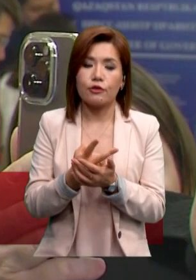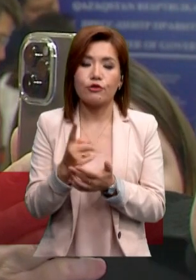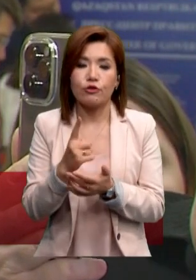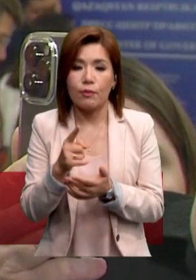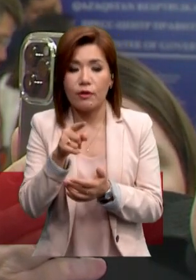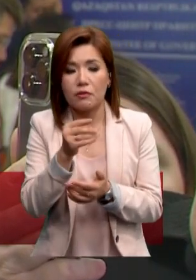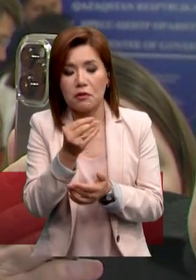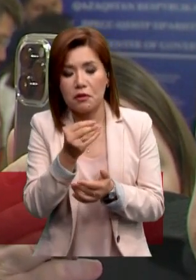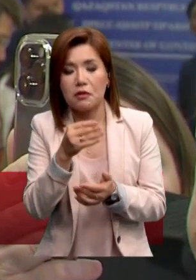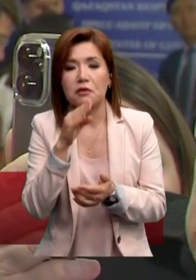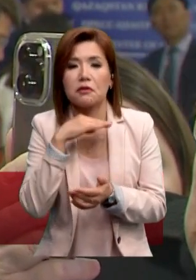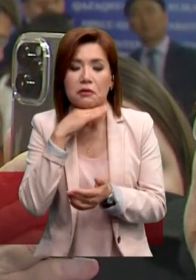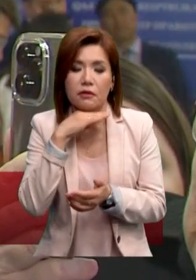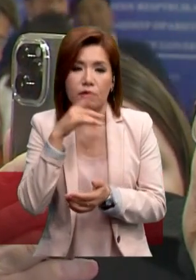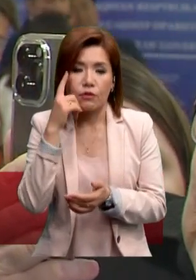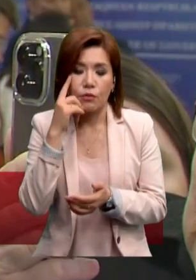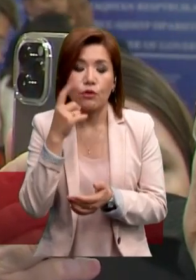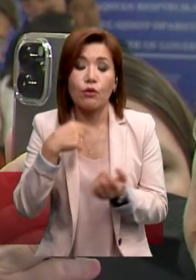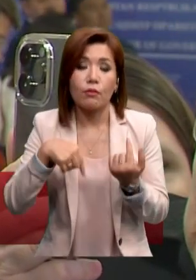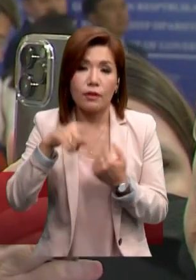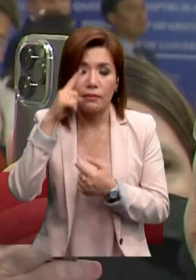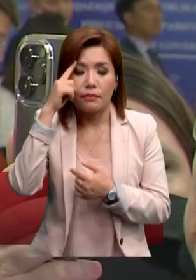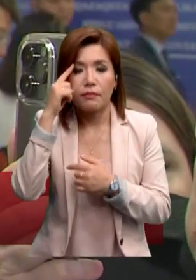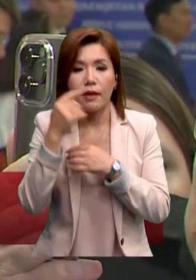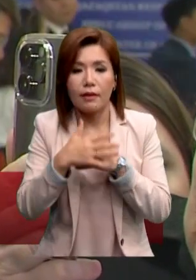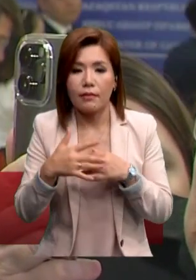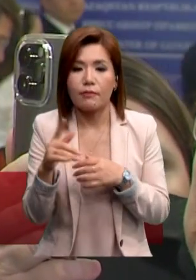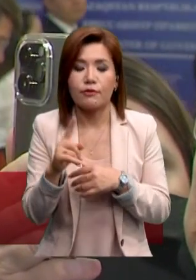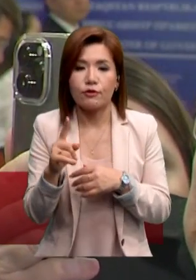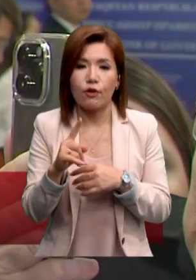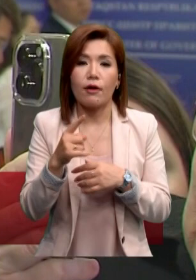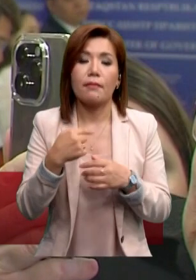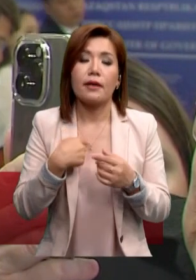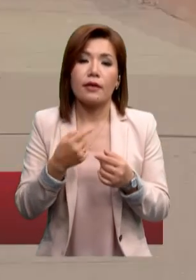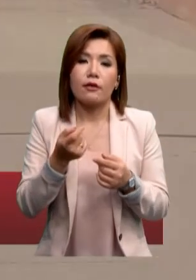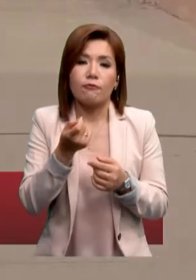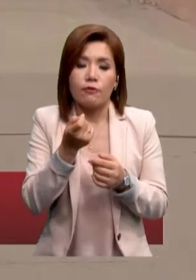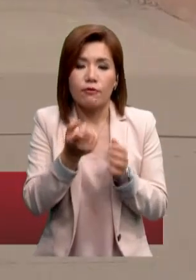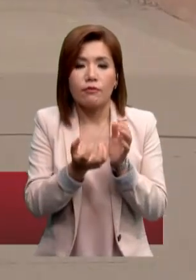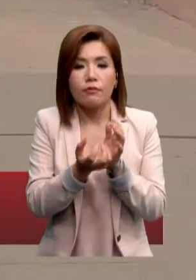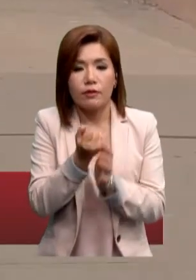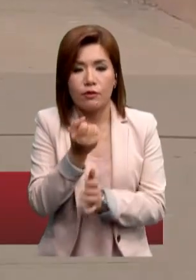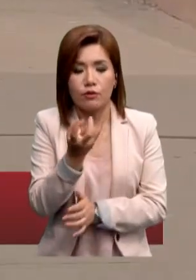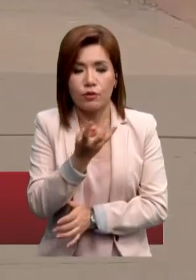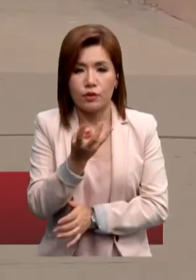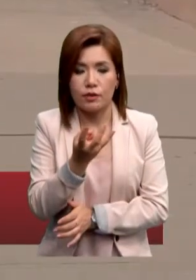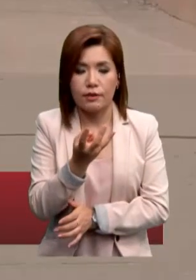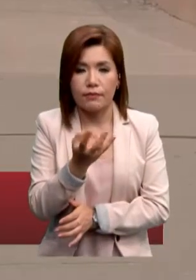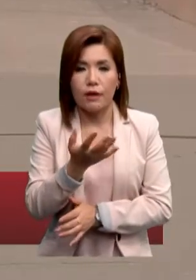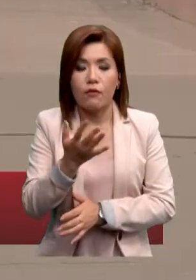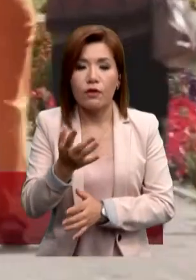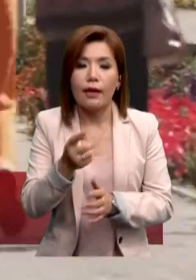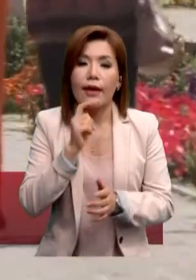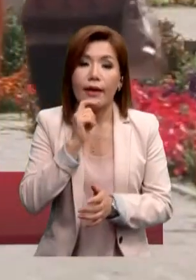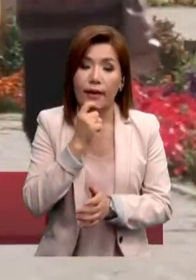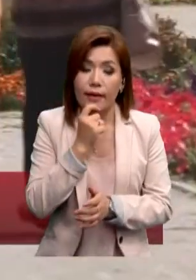достаточно но мы прекрасно понимаем что мы должны поменьше экономисты наоборот